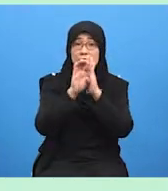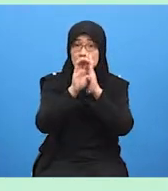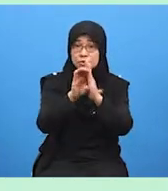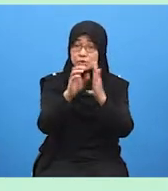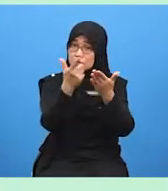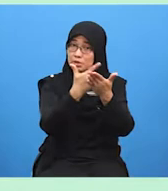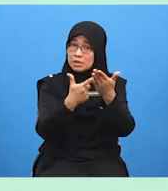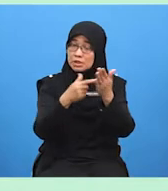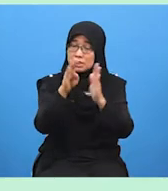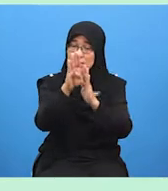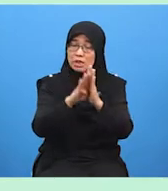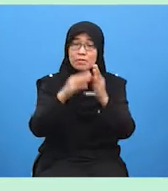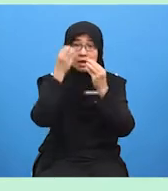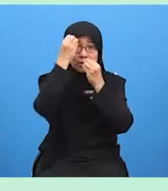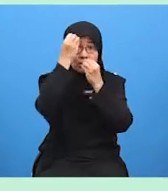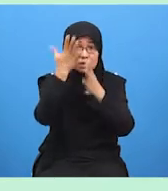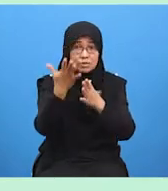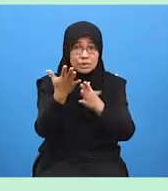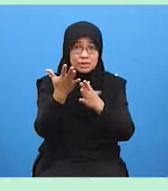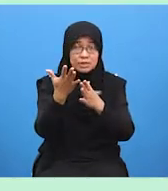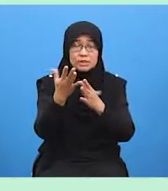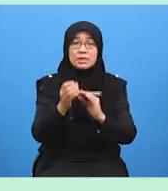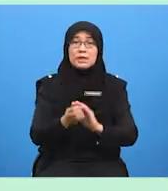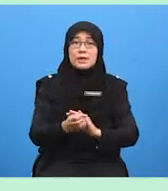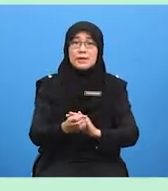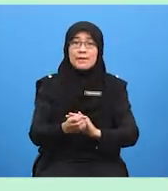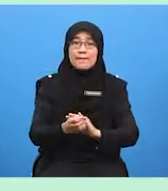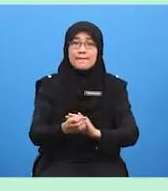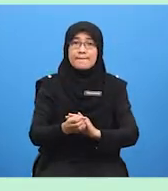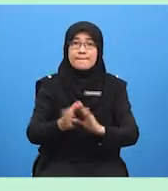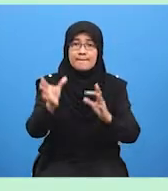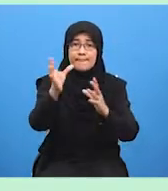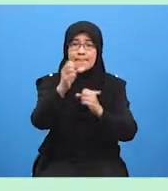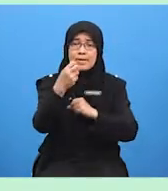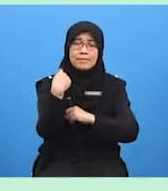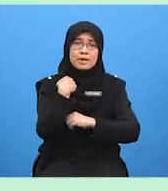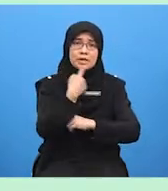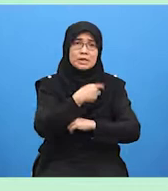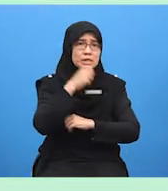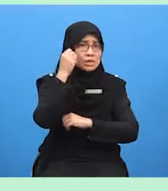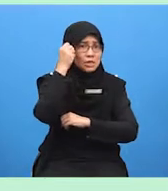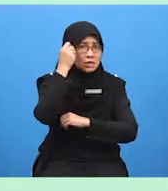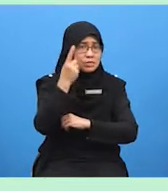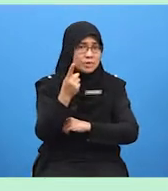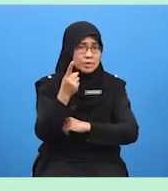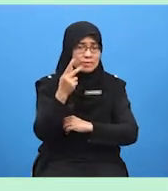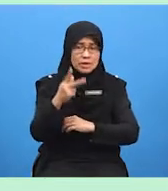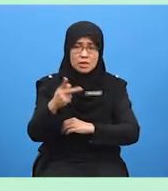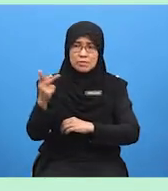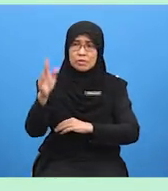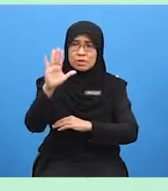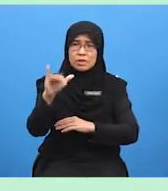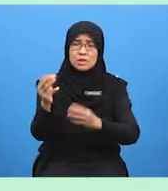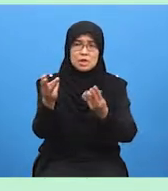hendak dihasilkan. Berdasarkan lakaran ini, dapat kita fahami bahawa produk